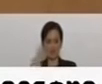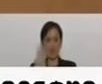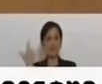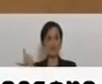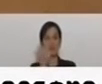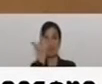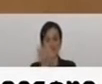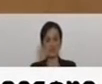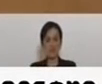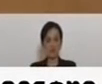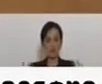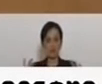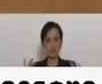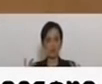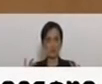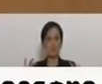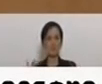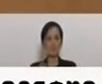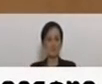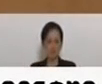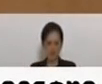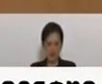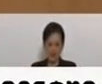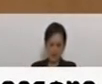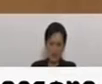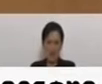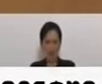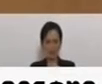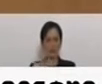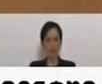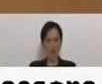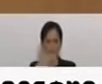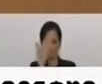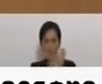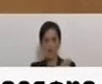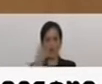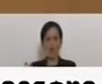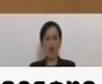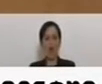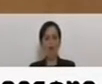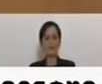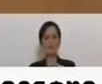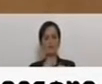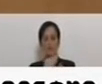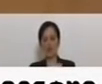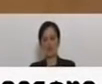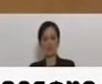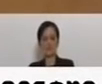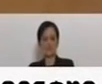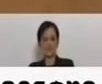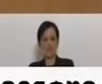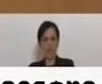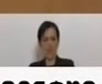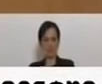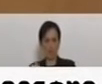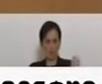და თავისუფლების იდეალებით გაერთიანებულ ქართველ ხალხს ავტორიტარული რეჟიმის სამხედრო მანქანა